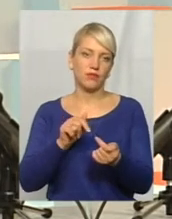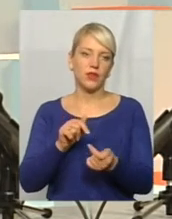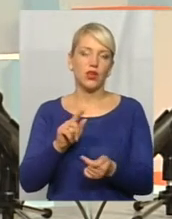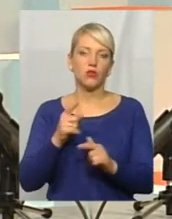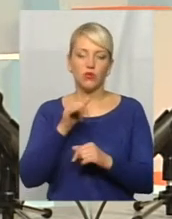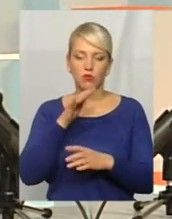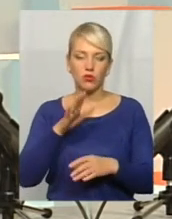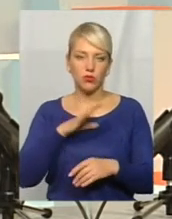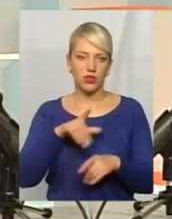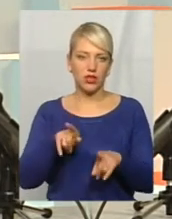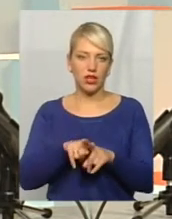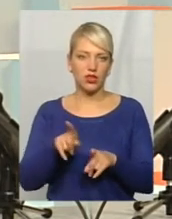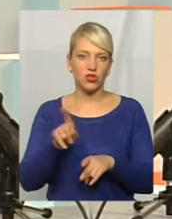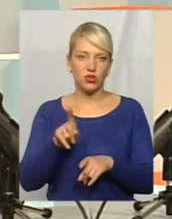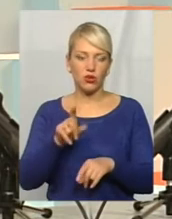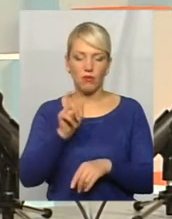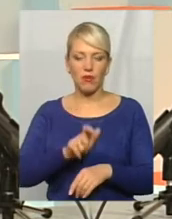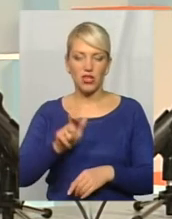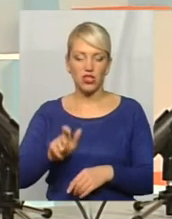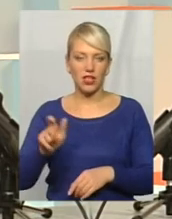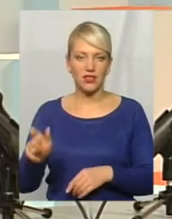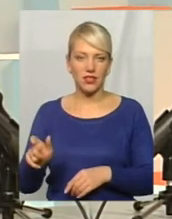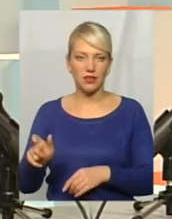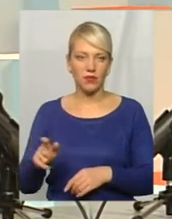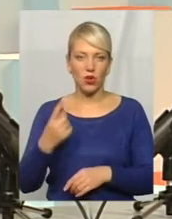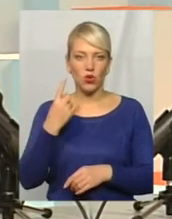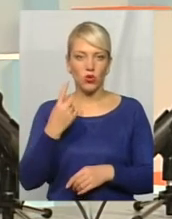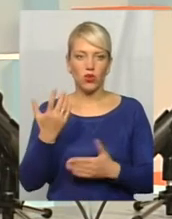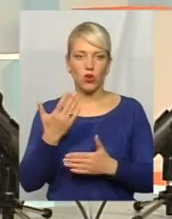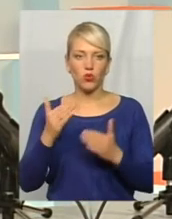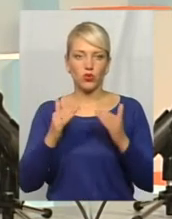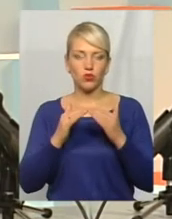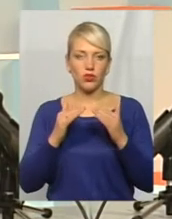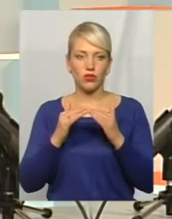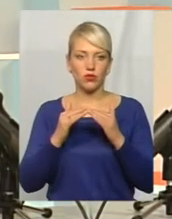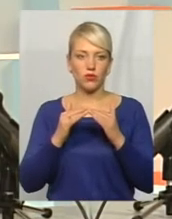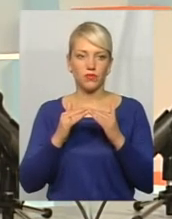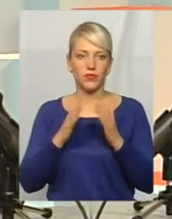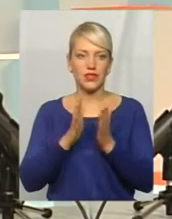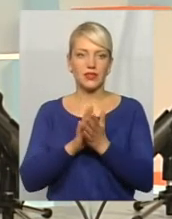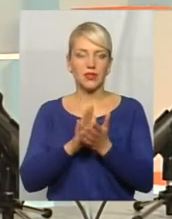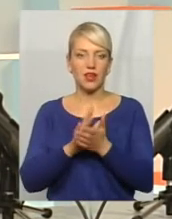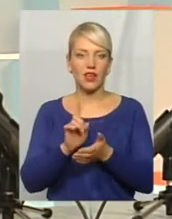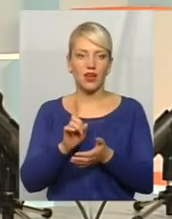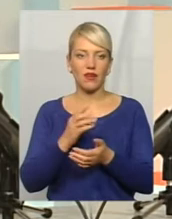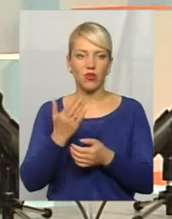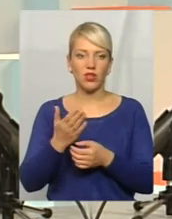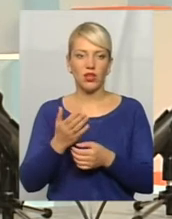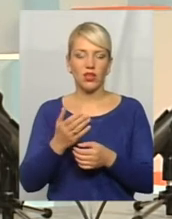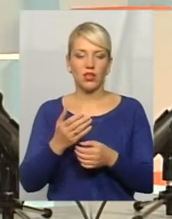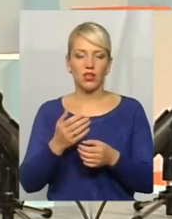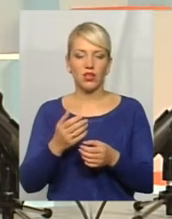бути таке, що мешканці одного якогось будинку сміття, яке вони